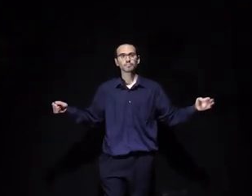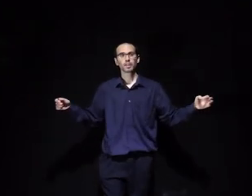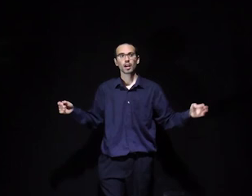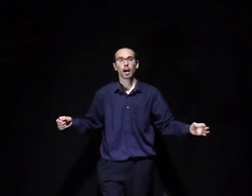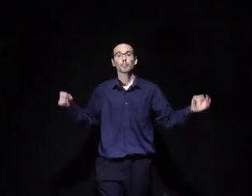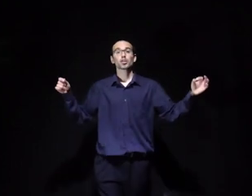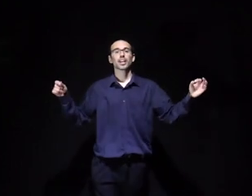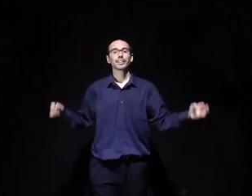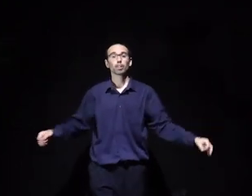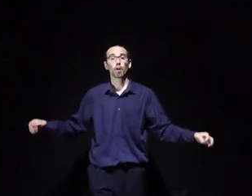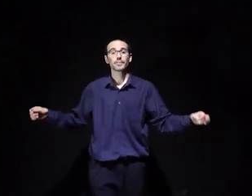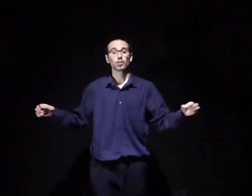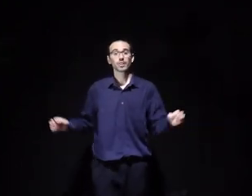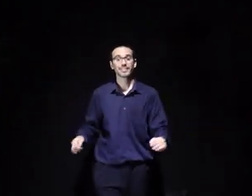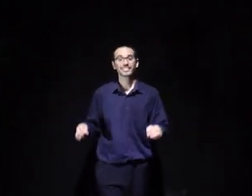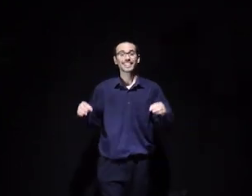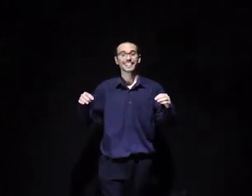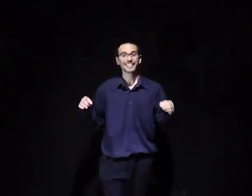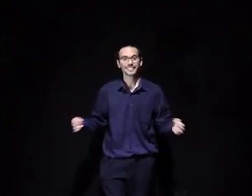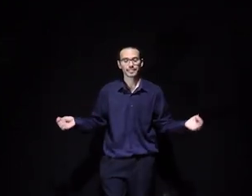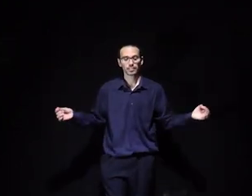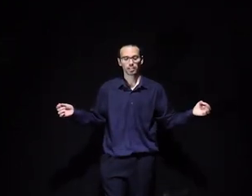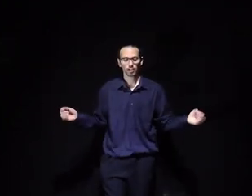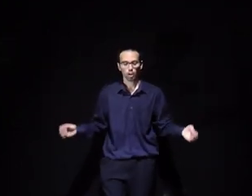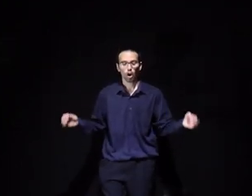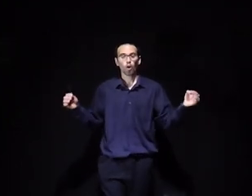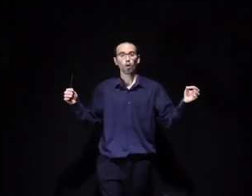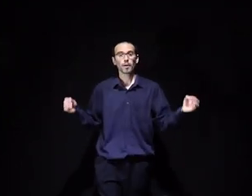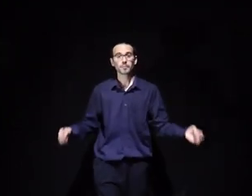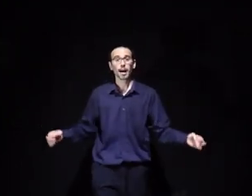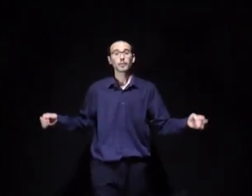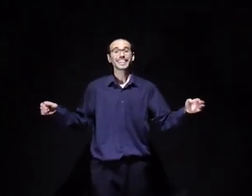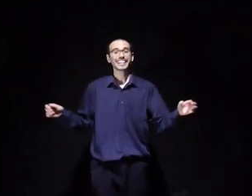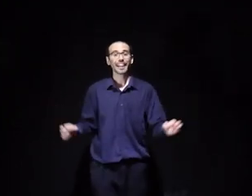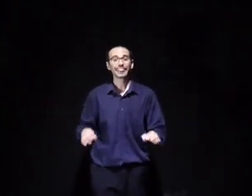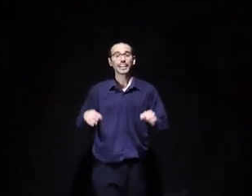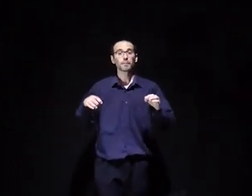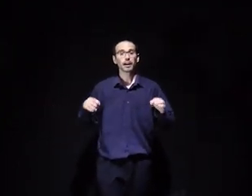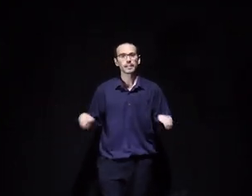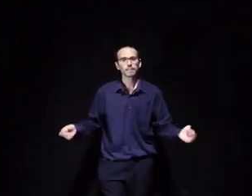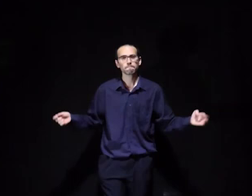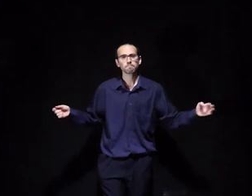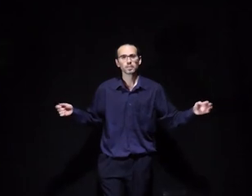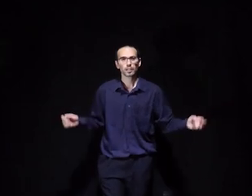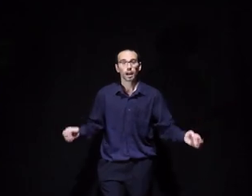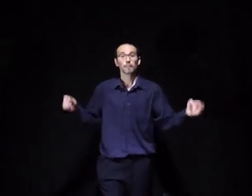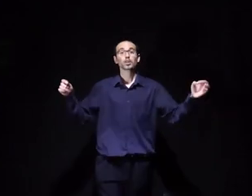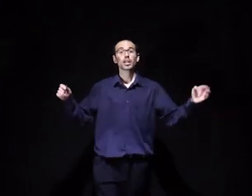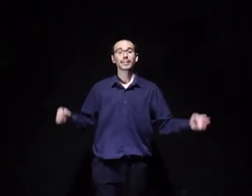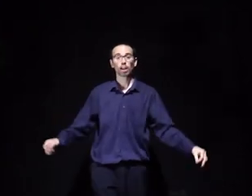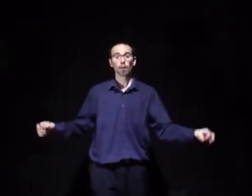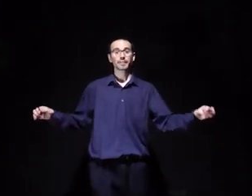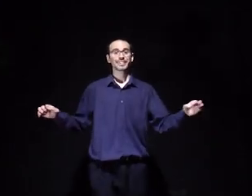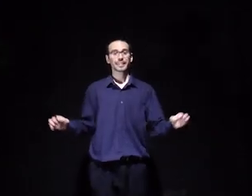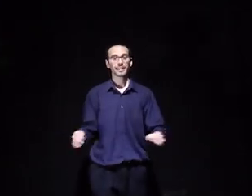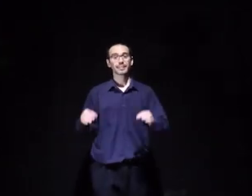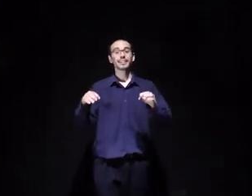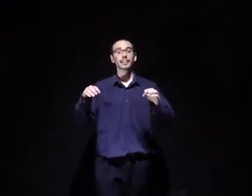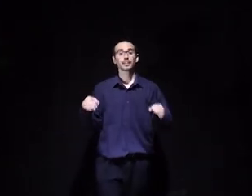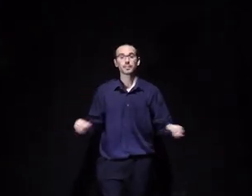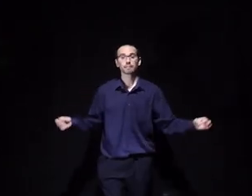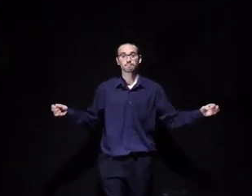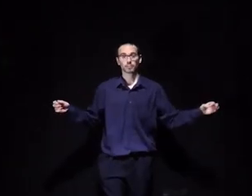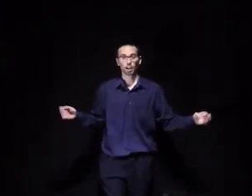Sol, posa-li nom, deus estar trist. Ho ves blau i t'encanta el mar, posa-li nom que